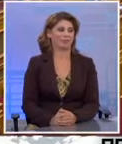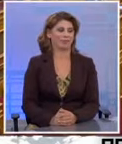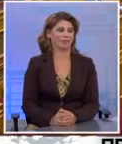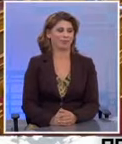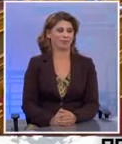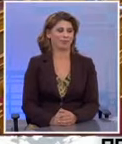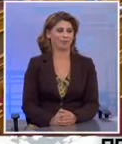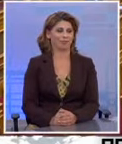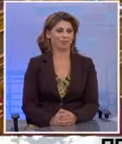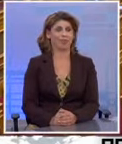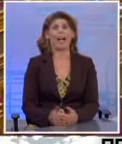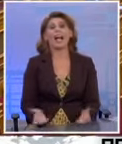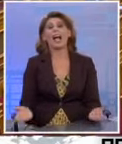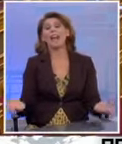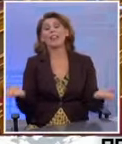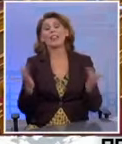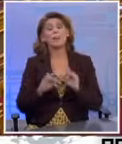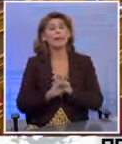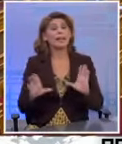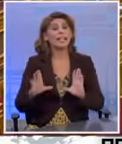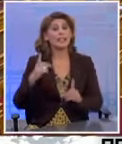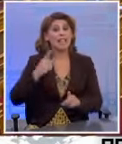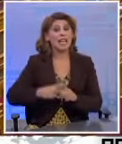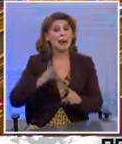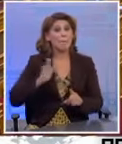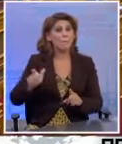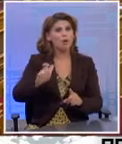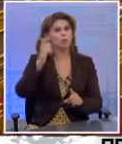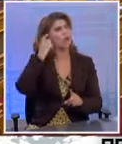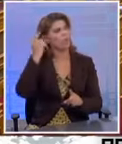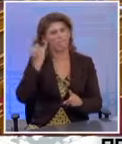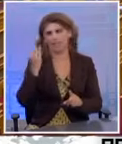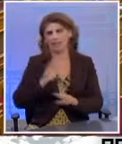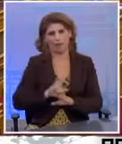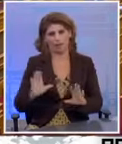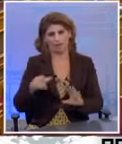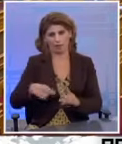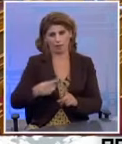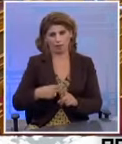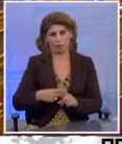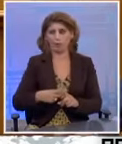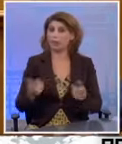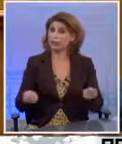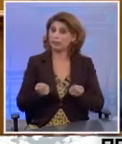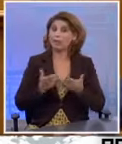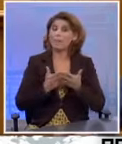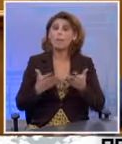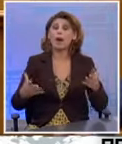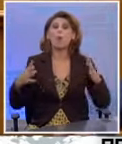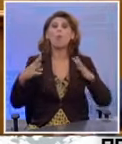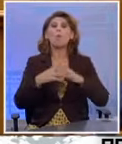Δεν υπάρχει, νομίζω, κανένας Έλληνας πολίτης που να μην έχει καταλάβει σε αυτόν τον τόπο ότι διεξάγεται ένας μεγάλος πόλεμος.